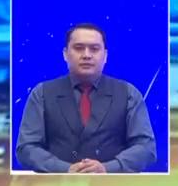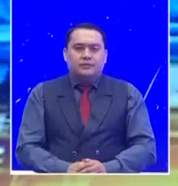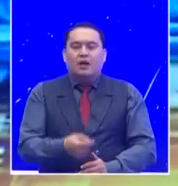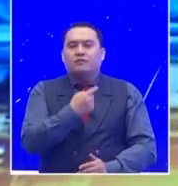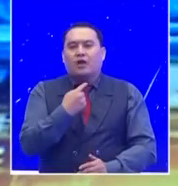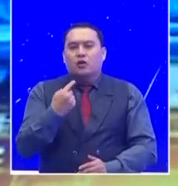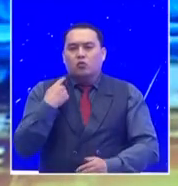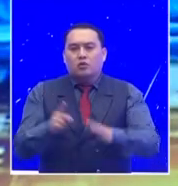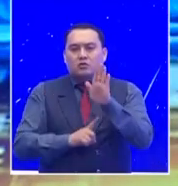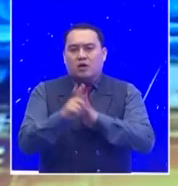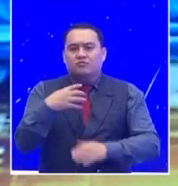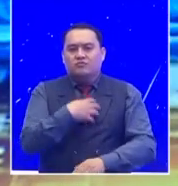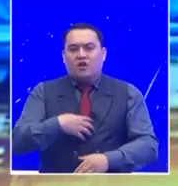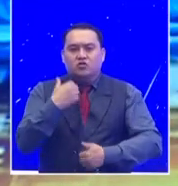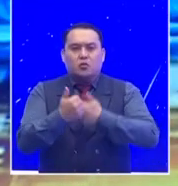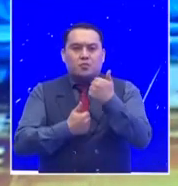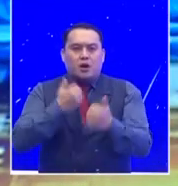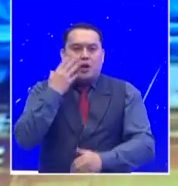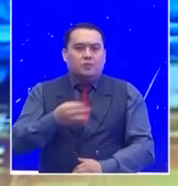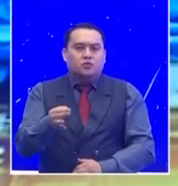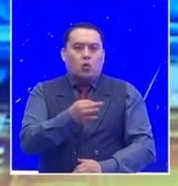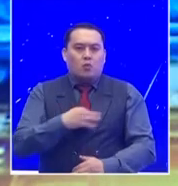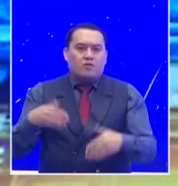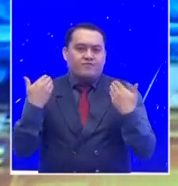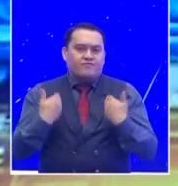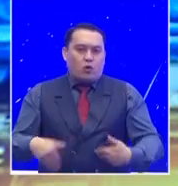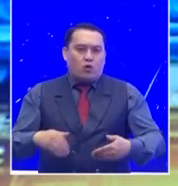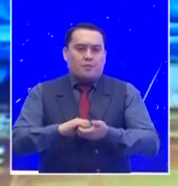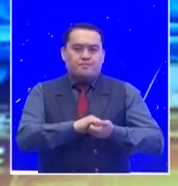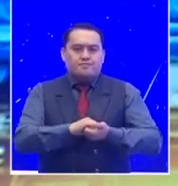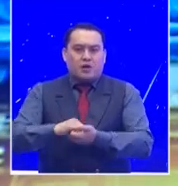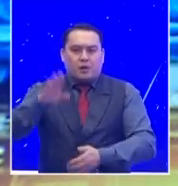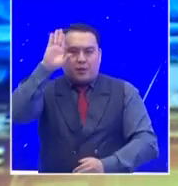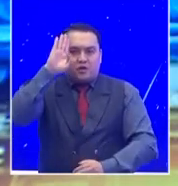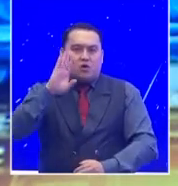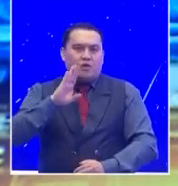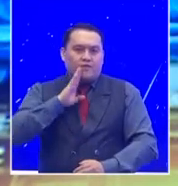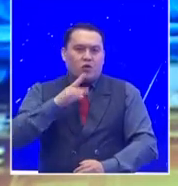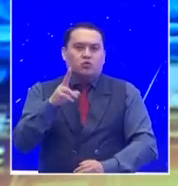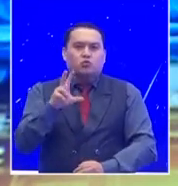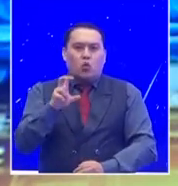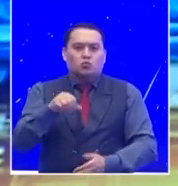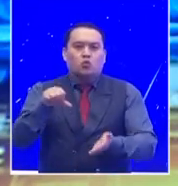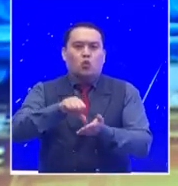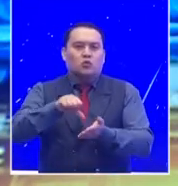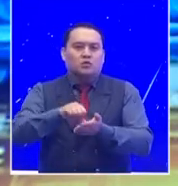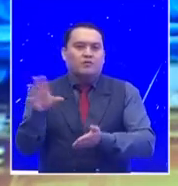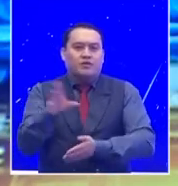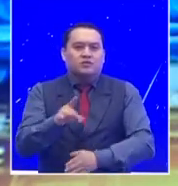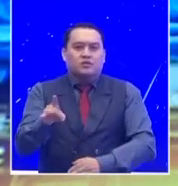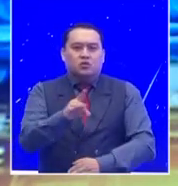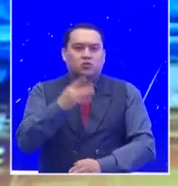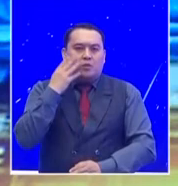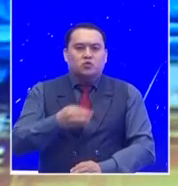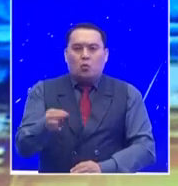В Талдыкургане стартовал важный чемпионат Алматинской области по вольной борьбе среди парней и девушек. Около 300 участников со всех районов